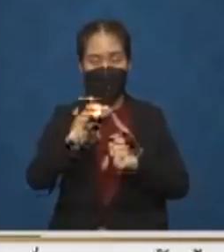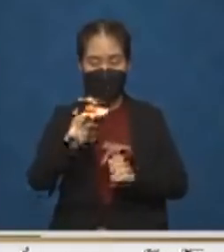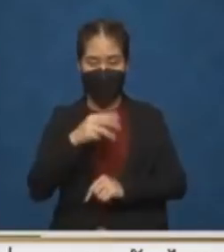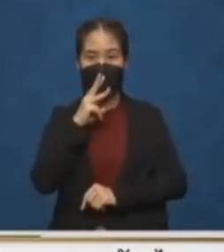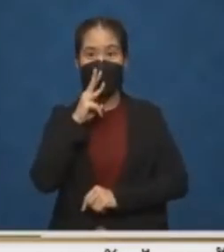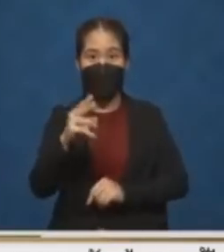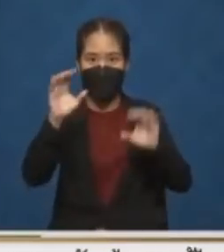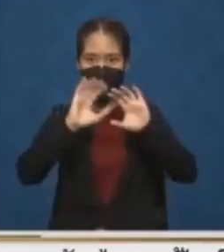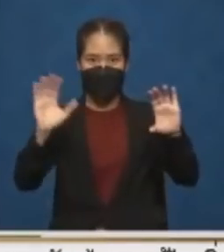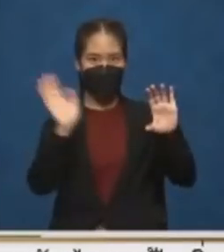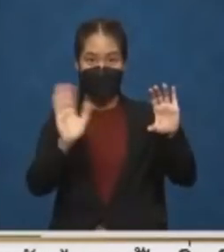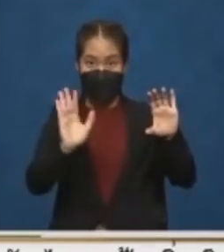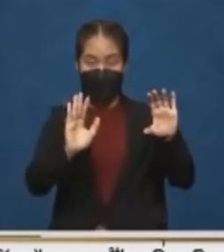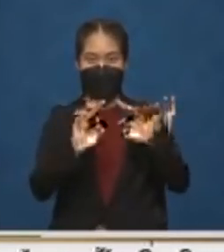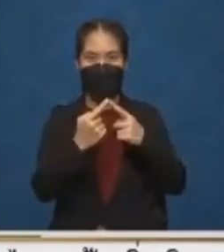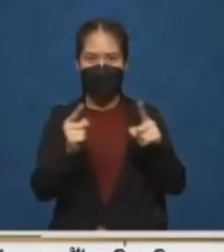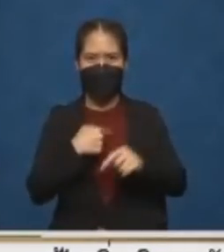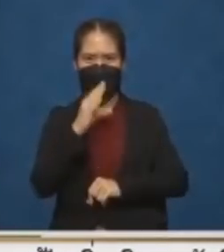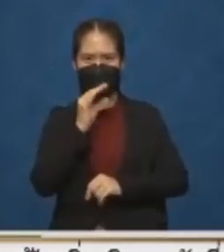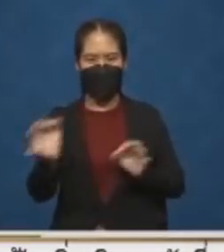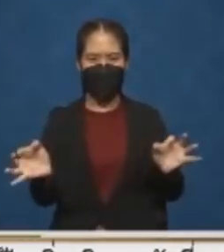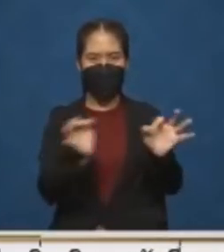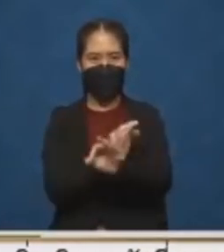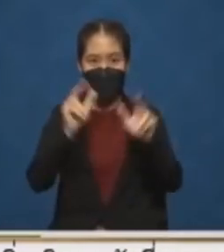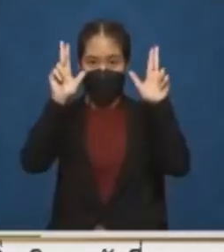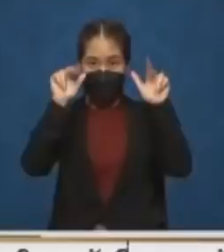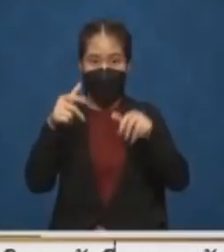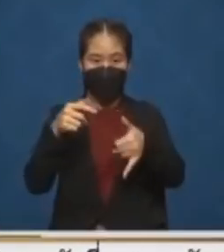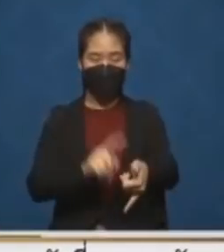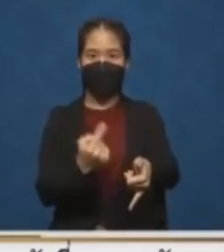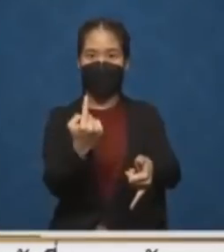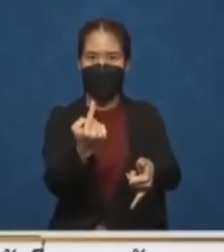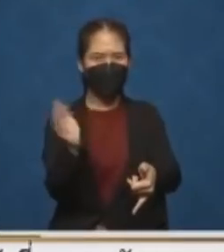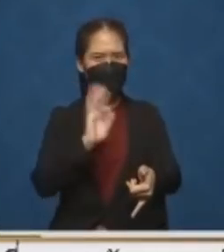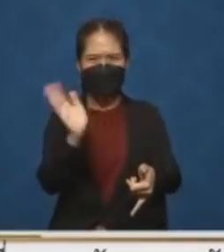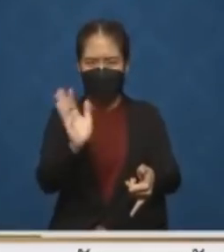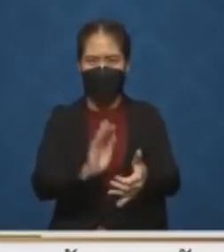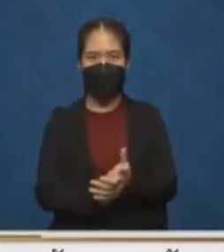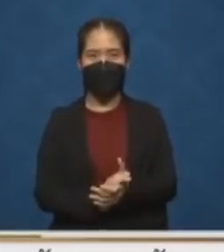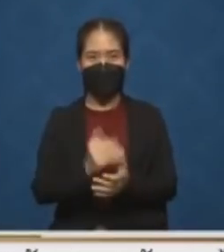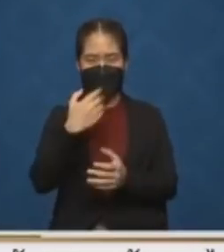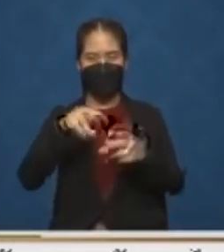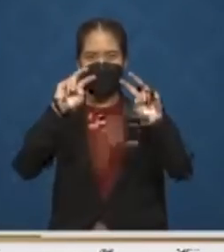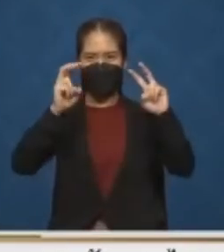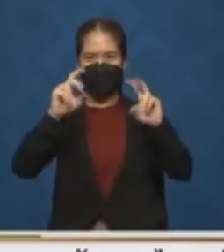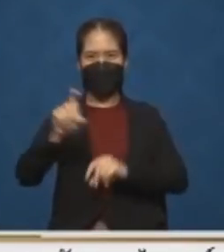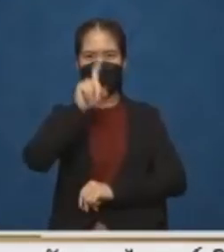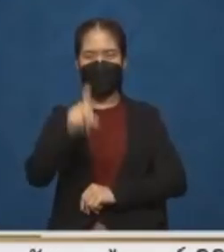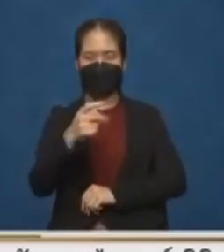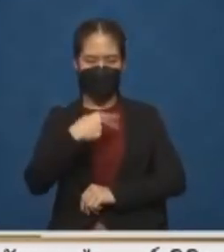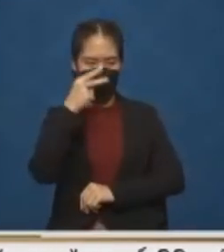ทางมาตัวเดียวและมาตัวแสเปเสีอบิศัธกมก็เป็ประเด็ที่มอง